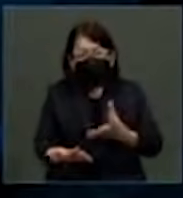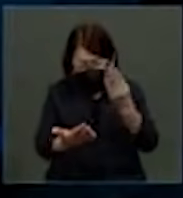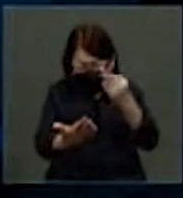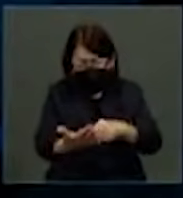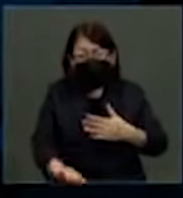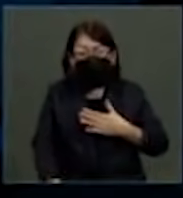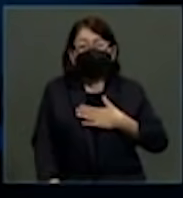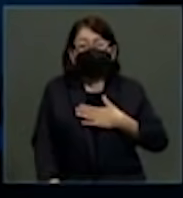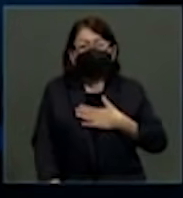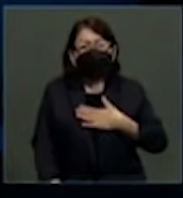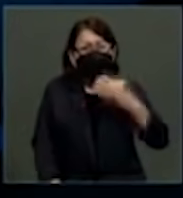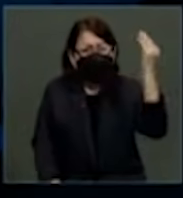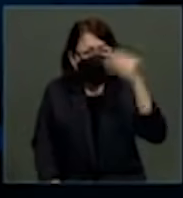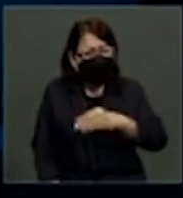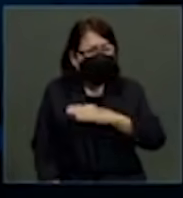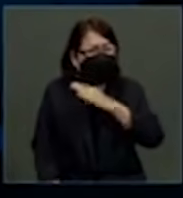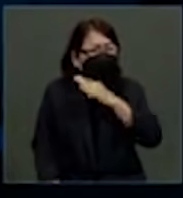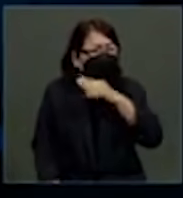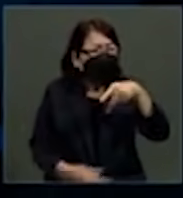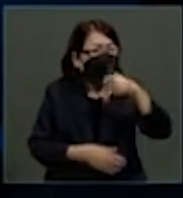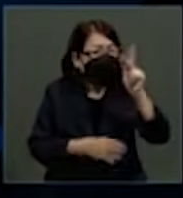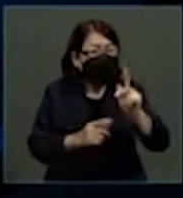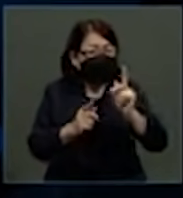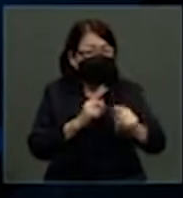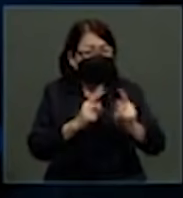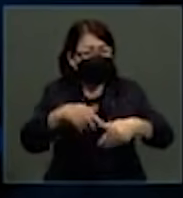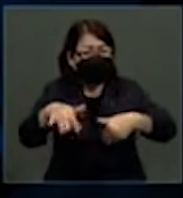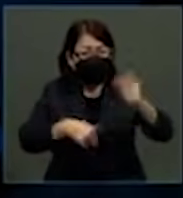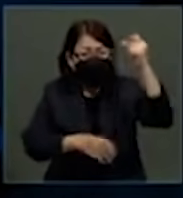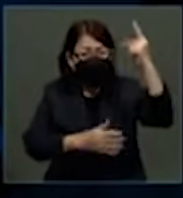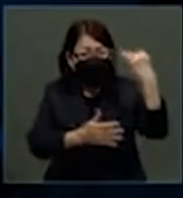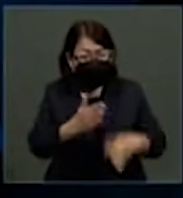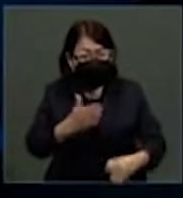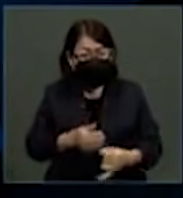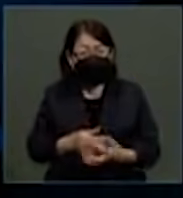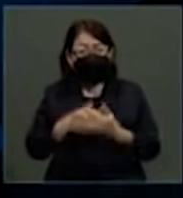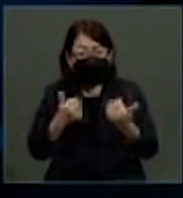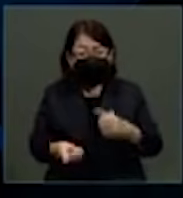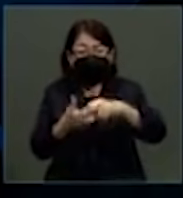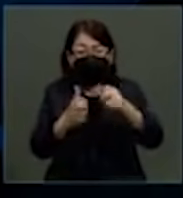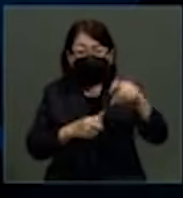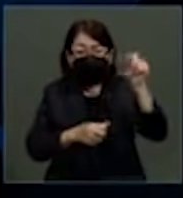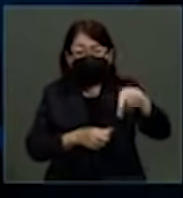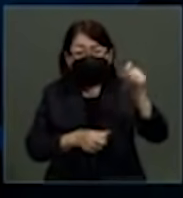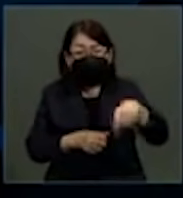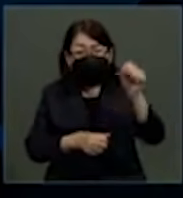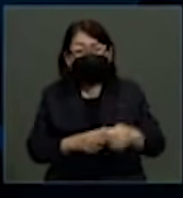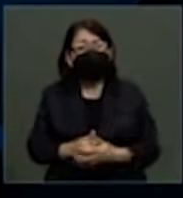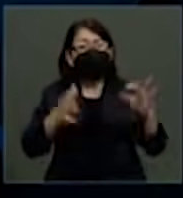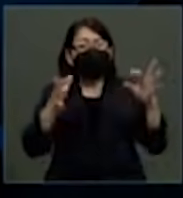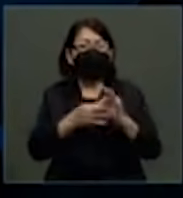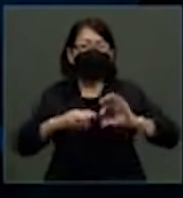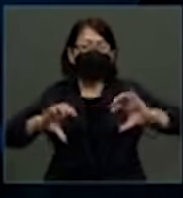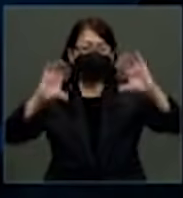หรือสื่ออื่นใดที่มีข้อความอันอาจทำให้ประชาชนเกิดความหวาดกลัวหรือเจตนาบิดเบือนข้อมูลข่าวส